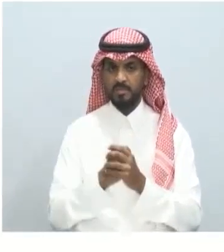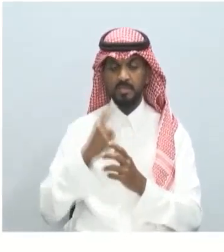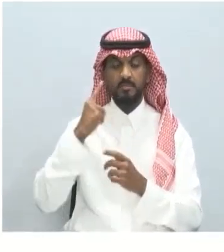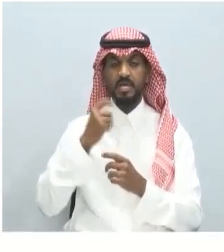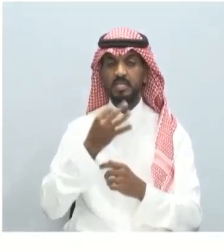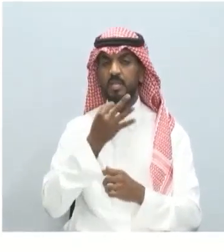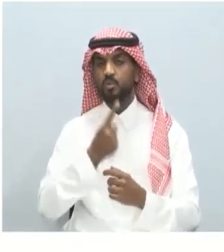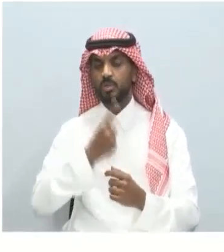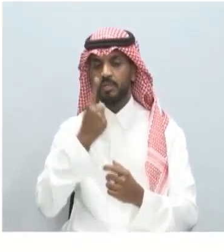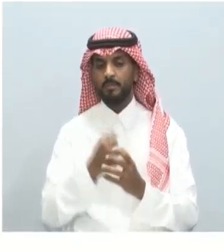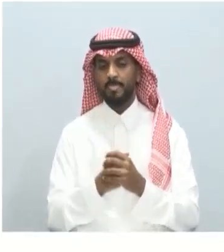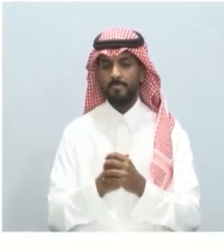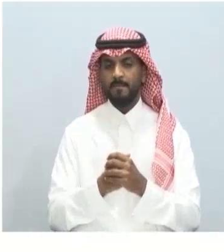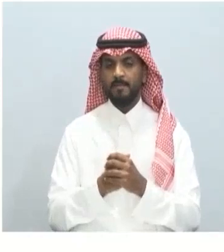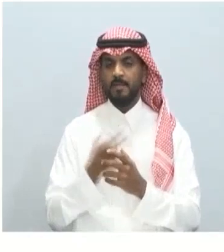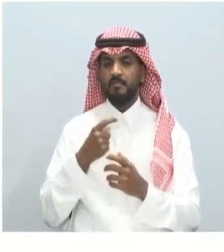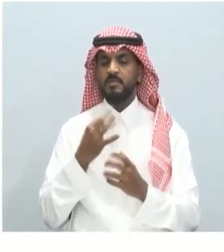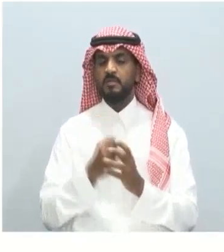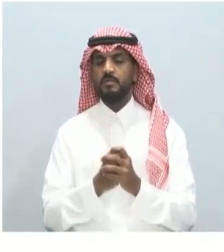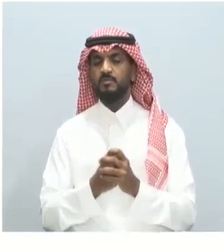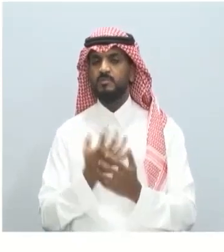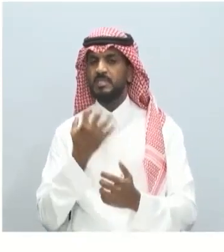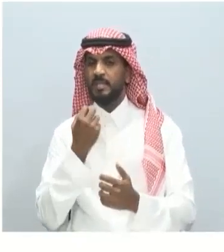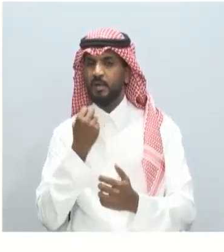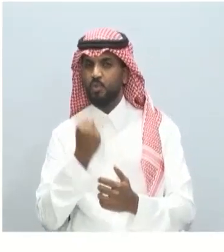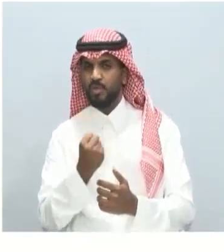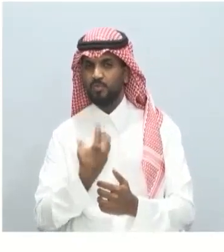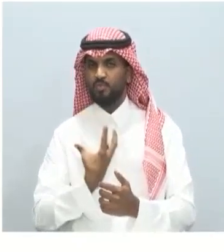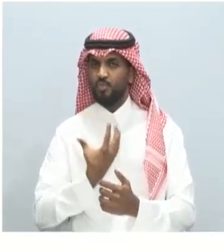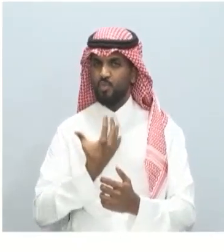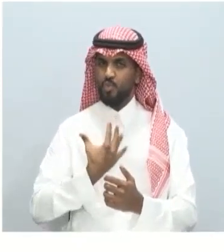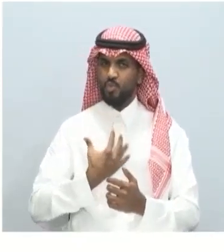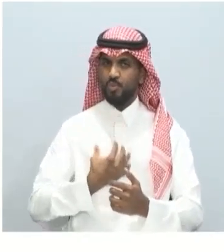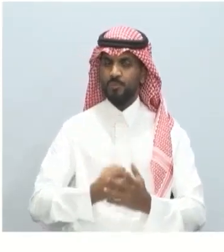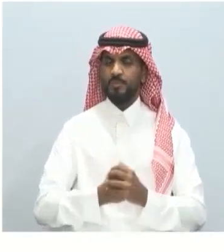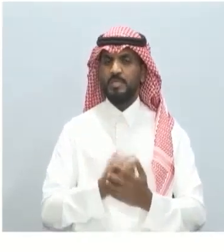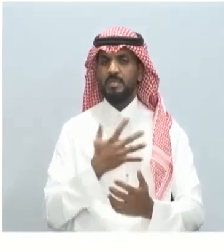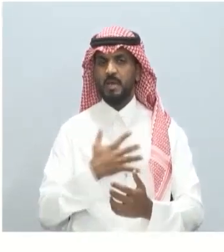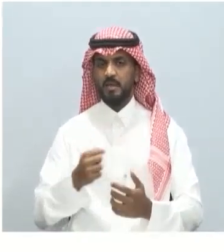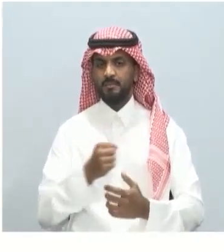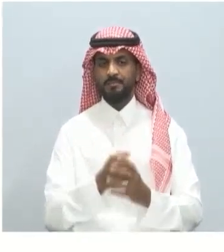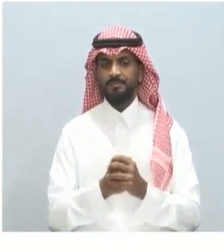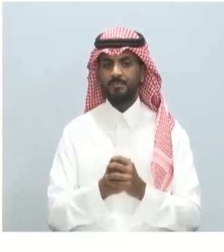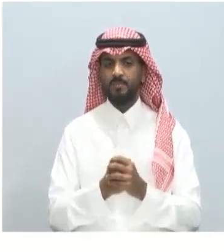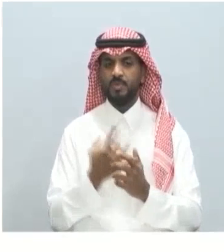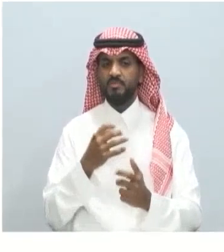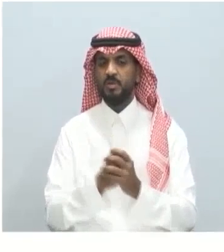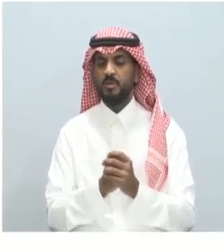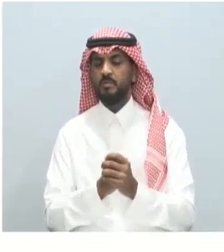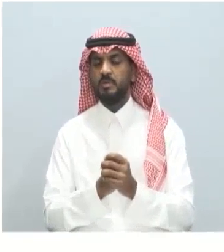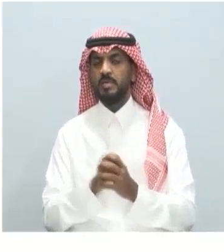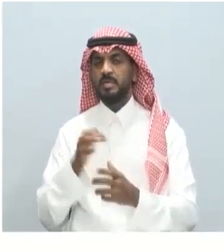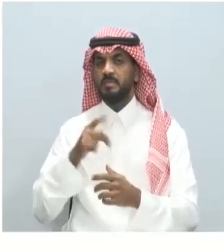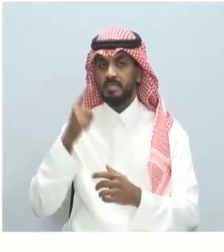سماع تلاوه القران الكريم لما في سماع ايه من تقويه من تقويه روح الايمان وحسبنا من قي